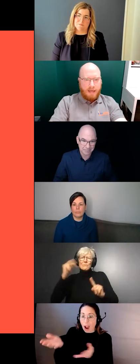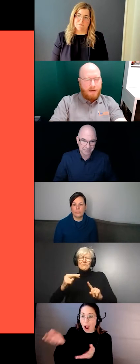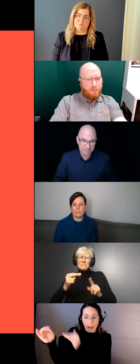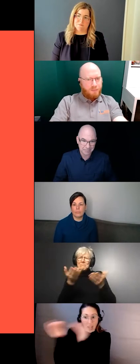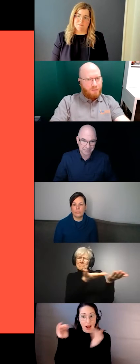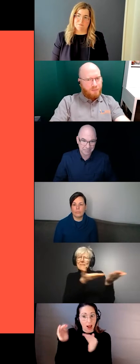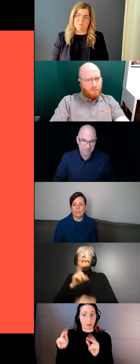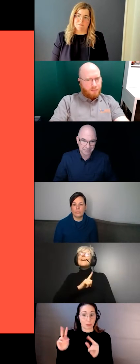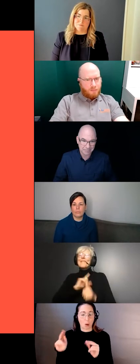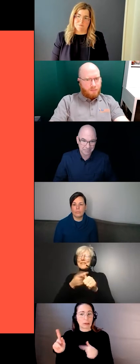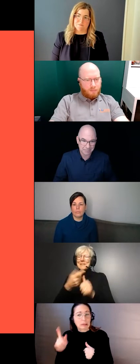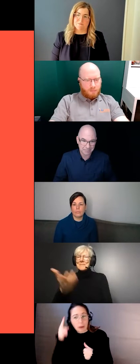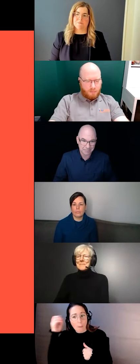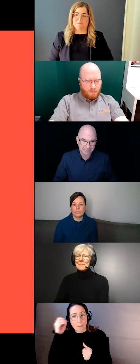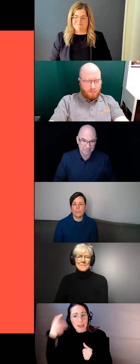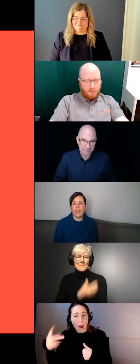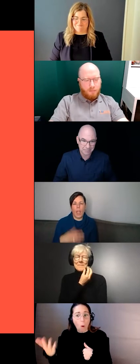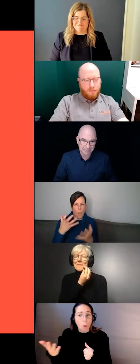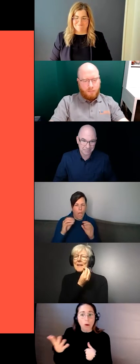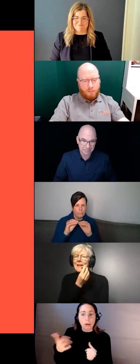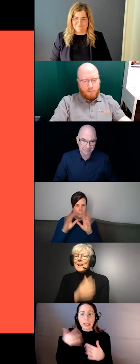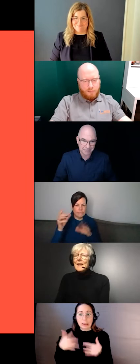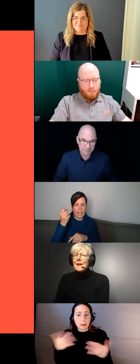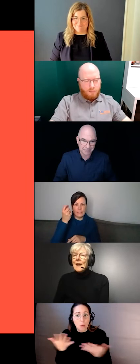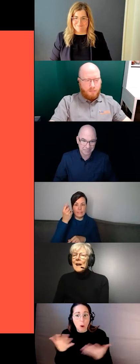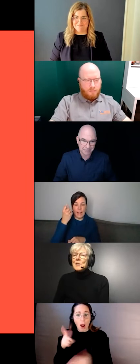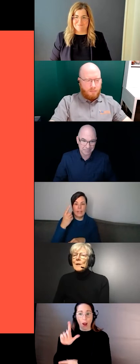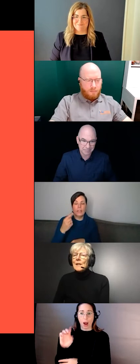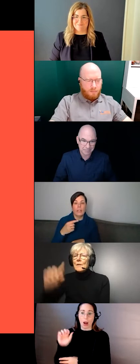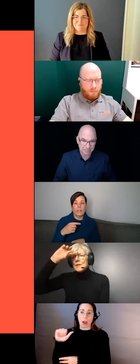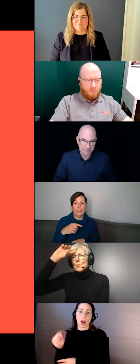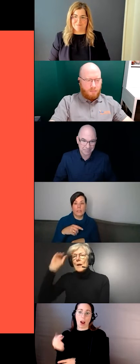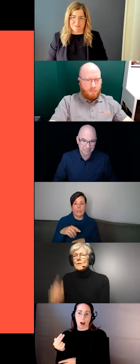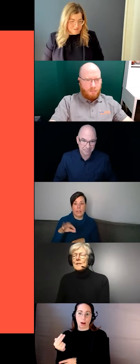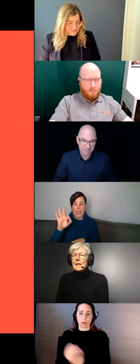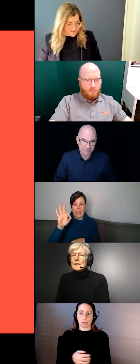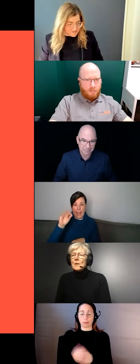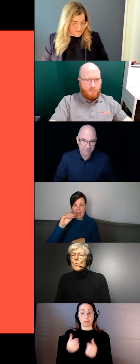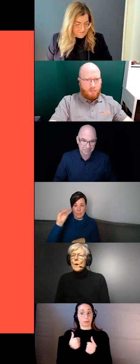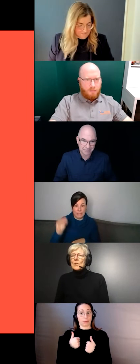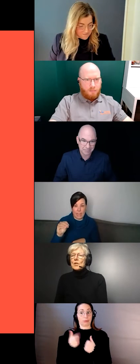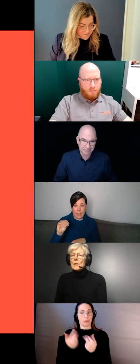n'ont pas les mêmes possibilités. Bon, quels sont vos sentiments? Qu'est-ce que vous pensez sur ça, Léa?